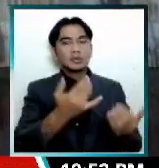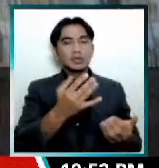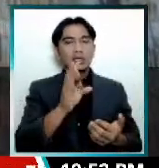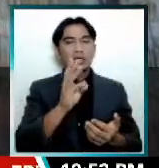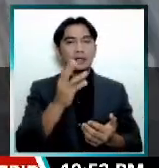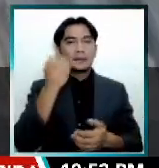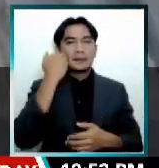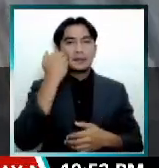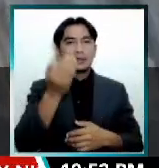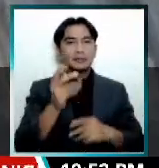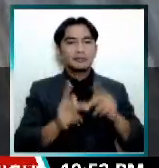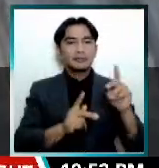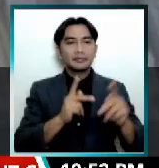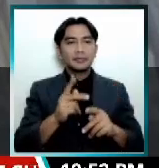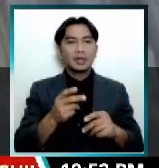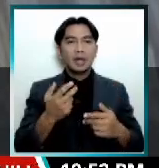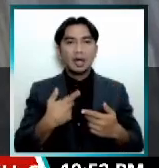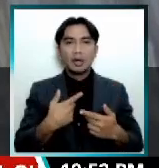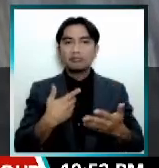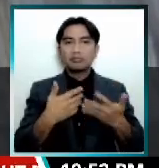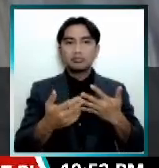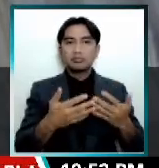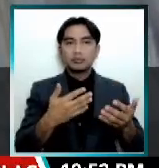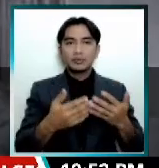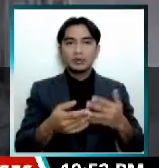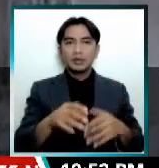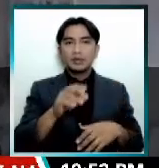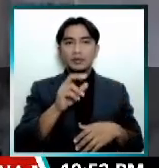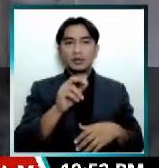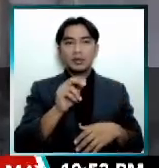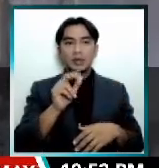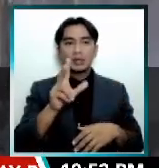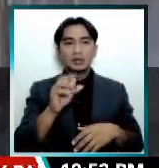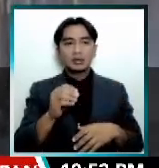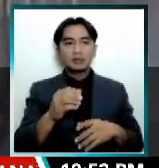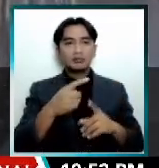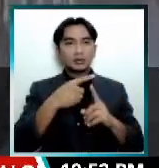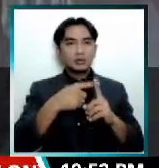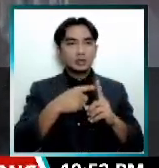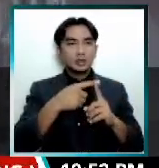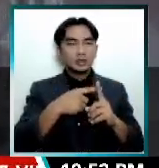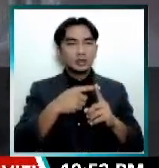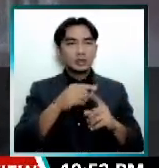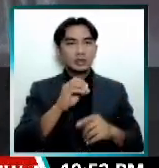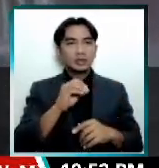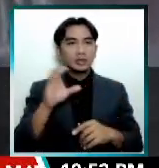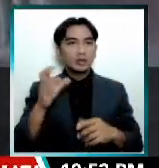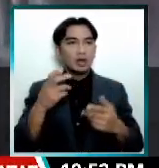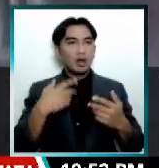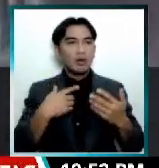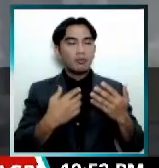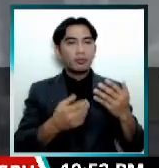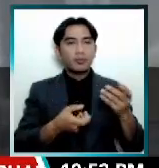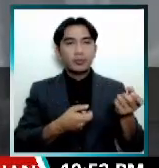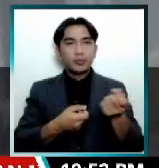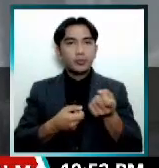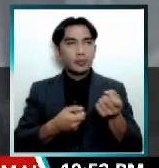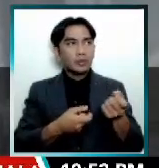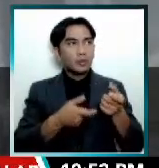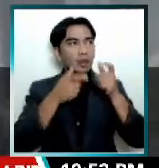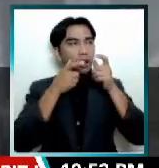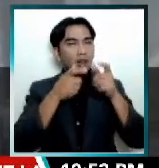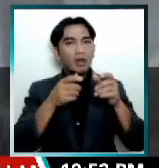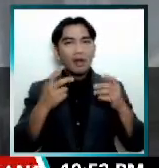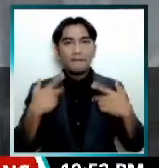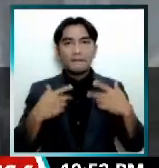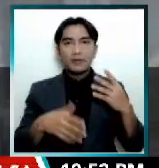sa kabila ng negative 30 degrees Celsius na temperatura. Nang bombahan ng tubig ang bahay, nagresulta ito sa icicles. Kahit malamig